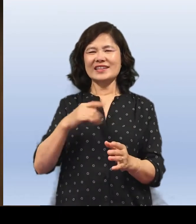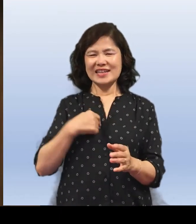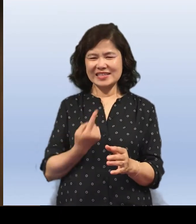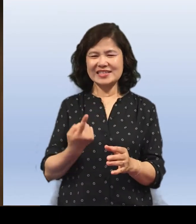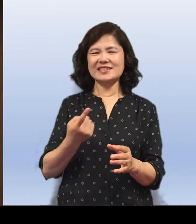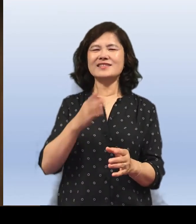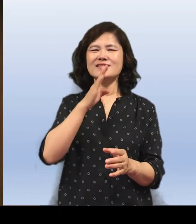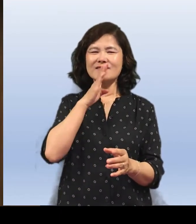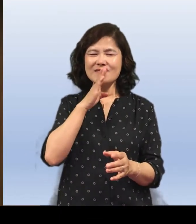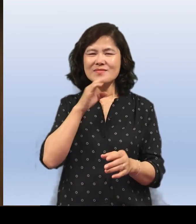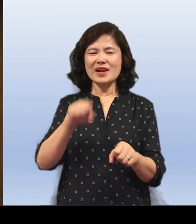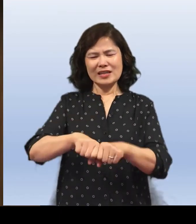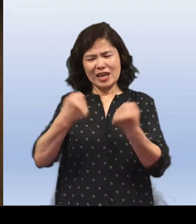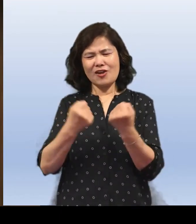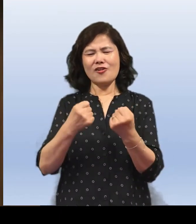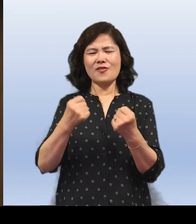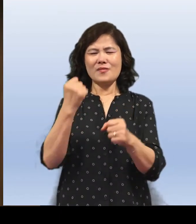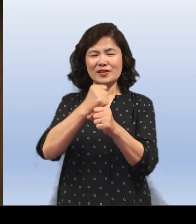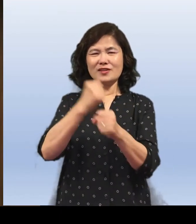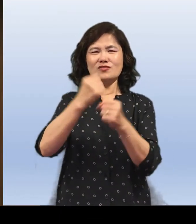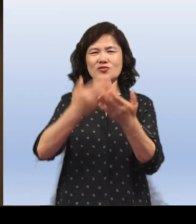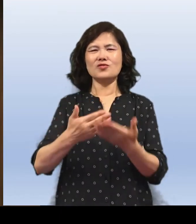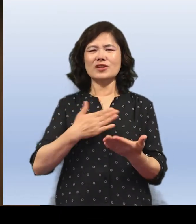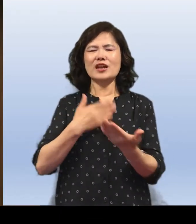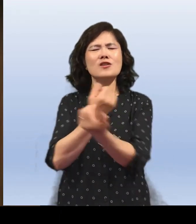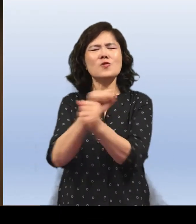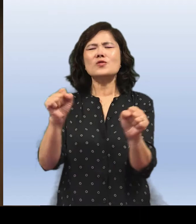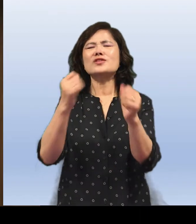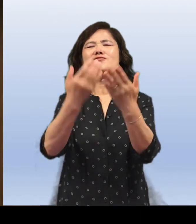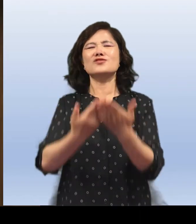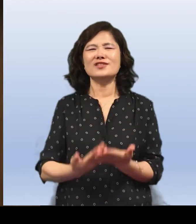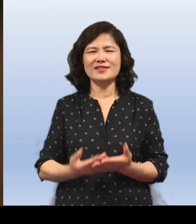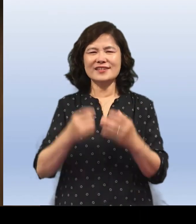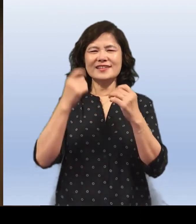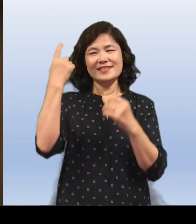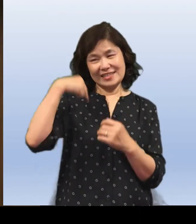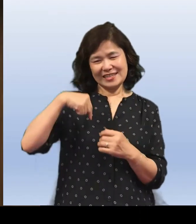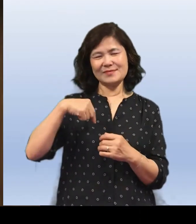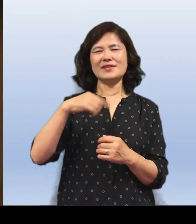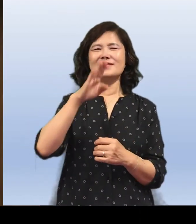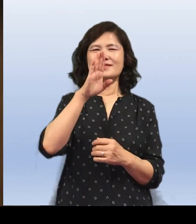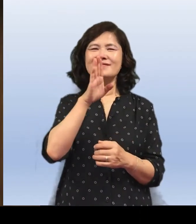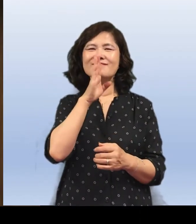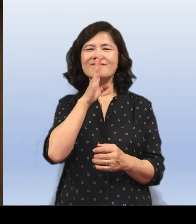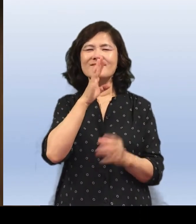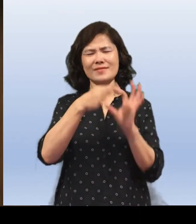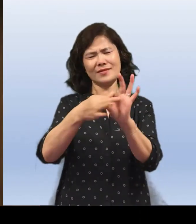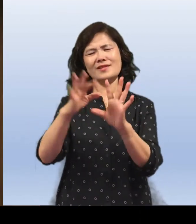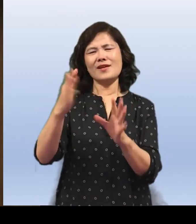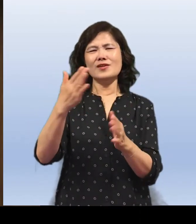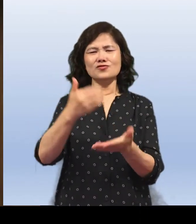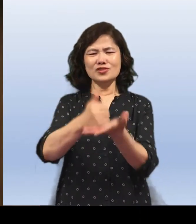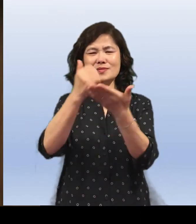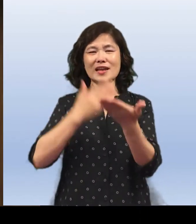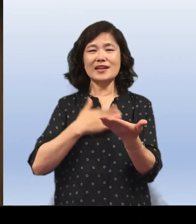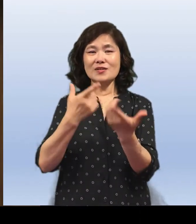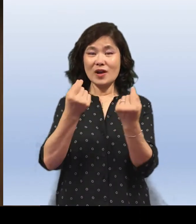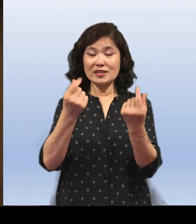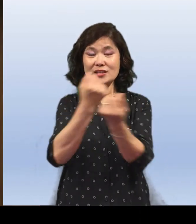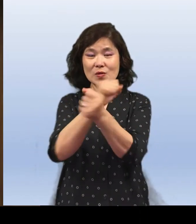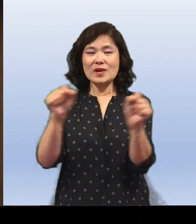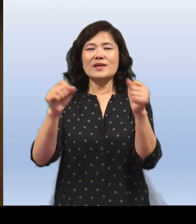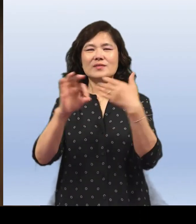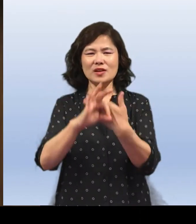자신을 깨어가시는 것들, 그리고 주님이 나를 용납하시는 것들을 제가 느끼면서, 주님이 나를 이렇게